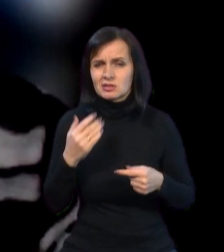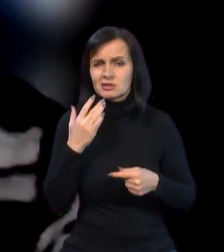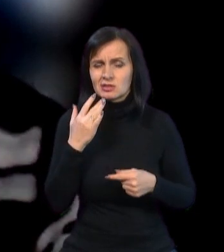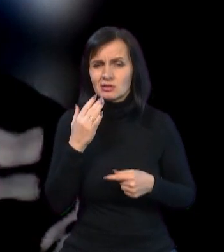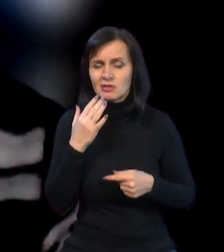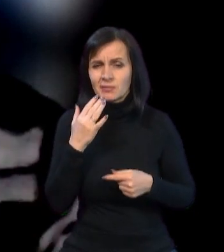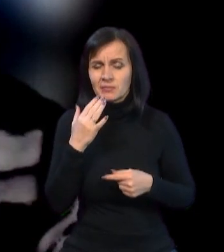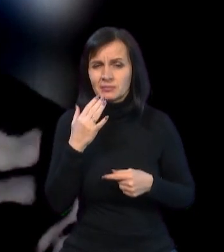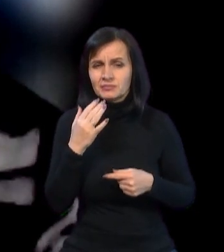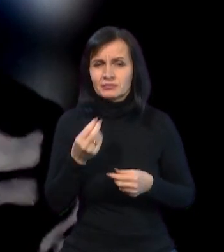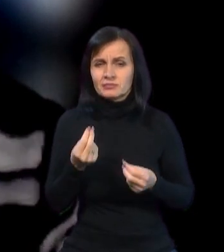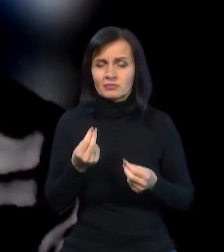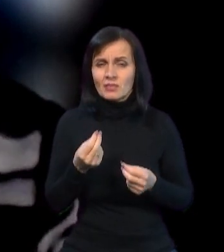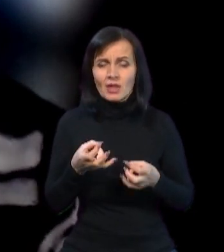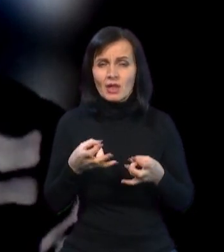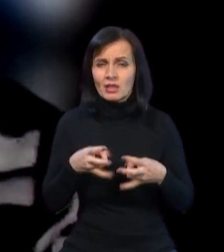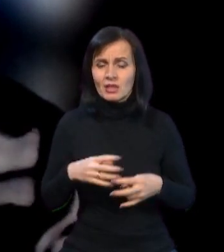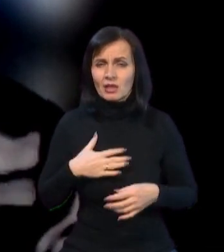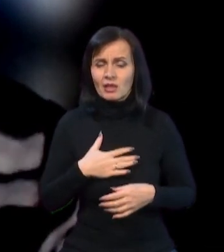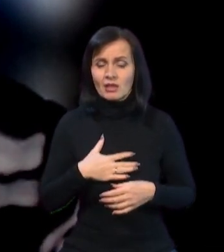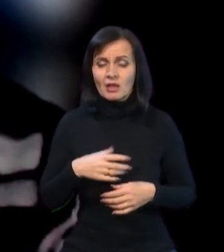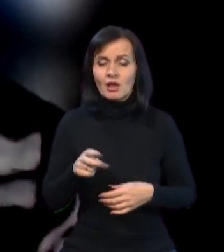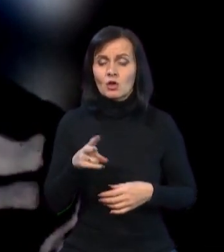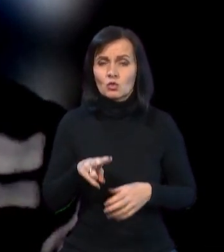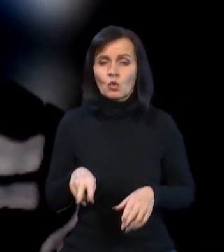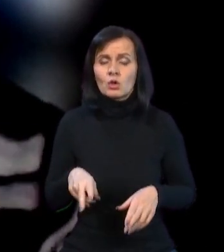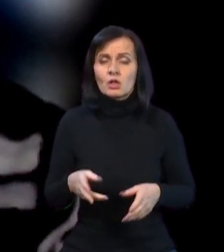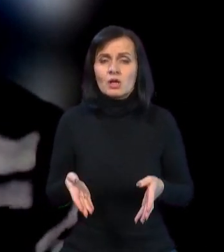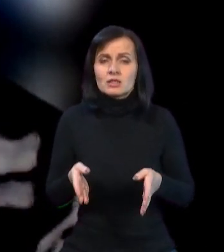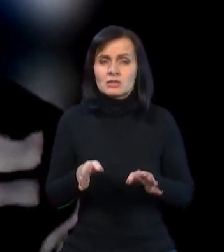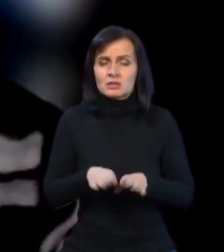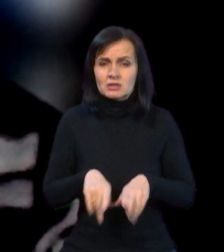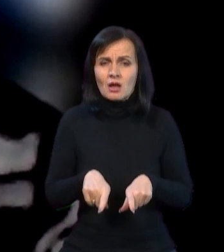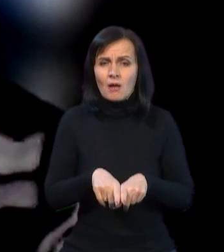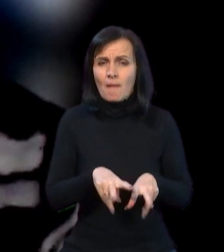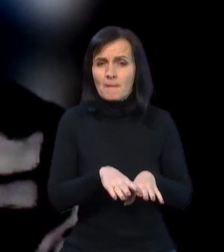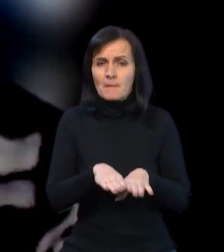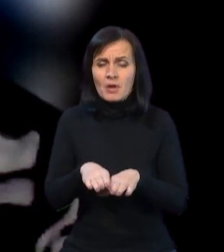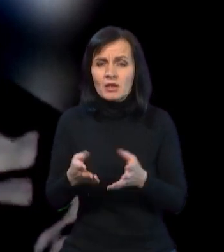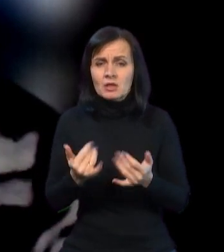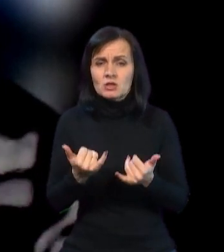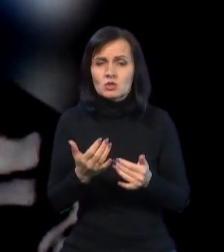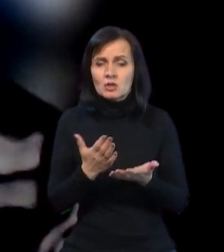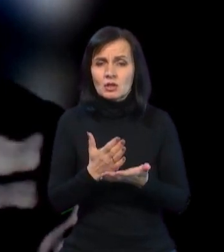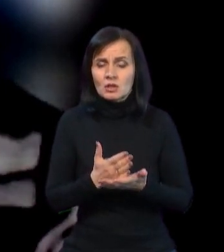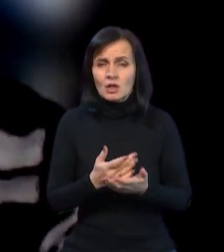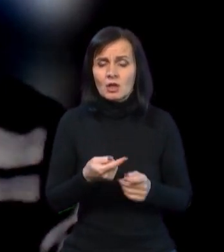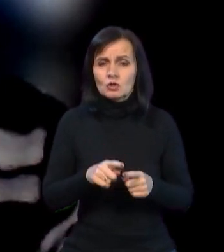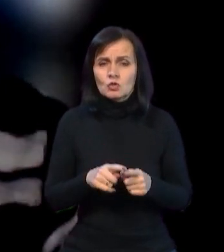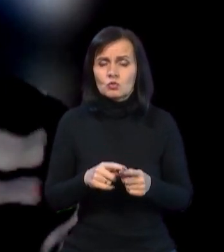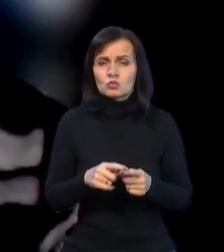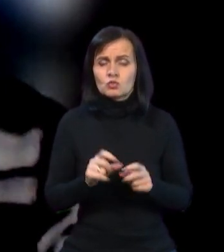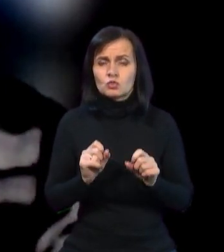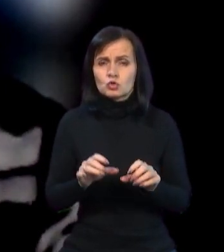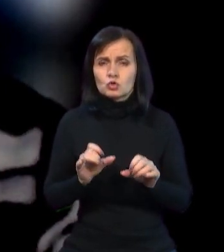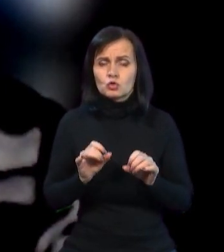потрібно хвилюватися, долар буде залишатися в такому лагу, який він на сьогоднішній день є. Тому що і